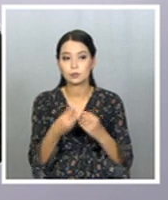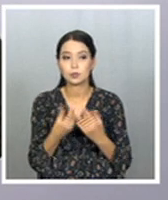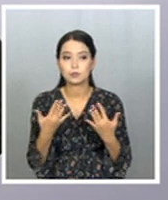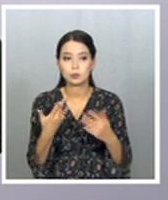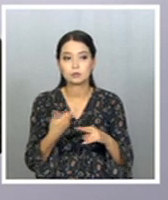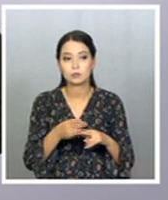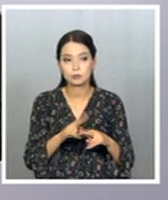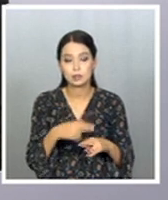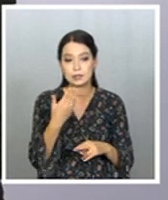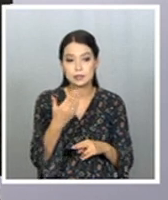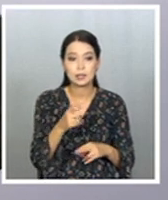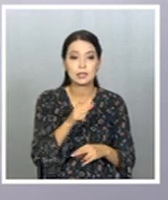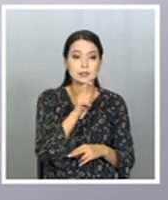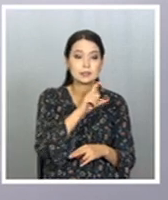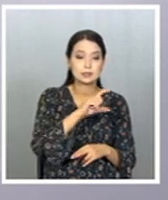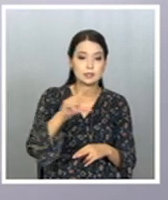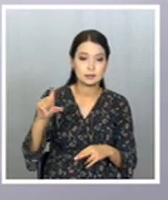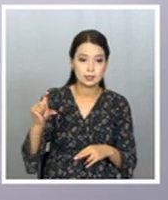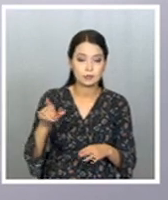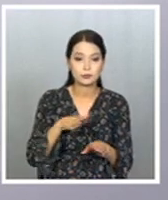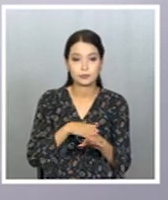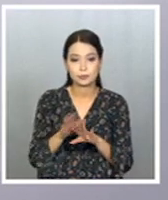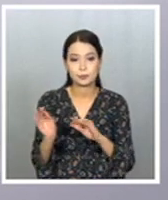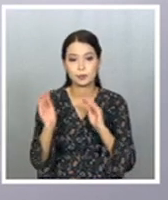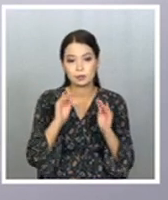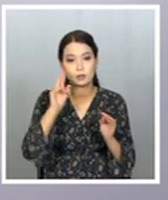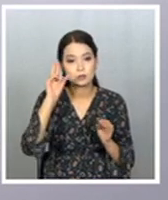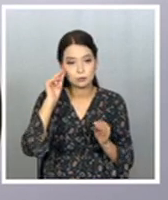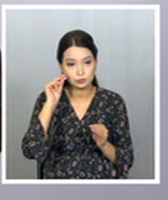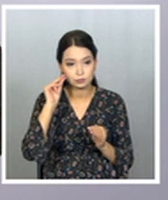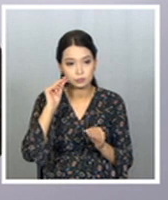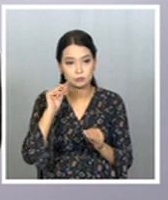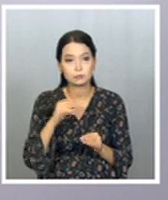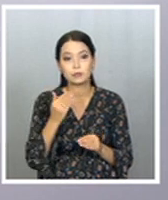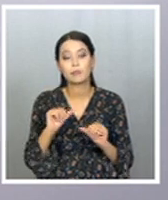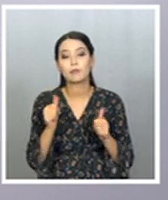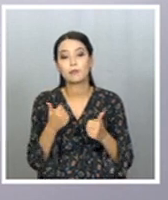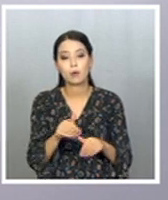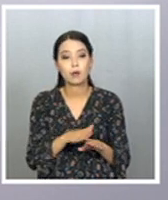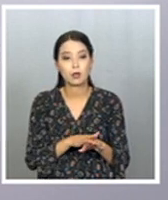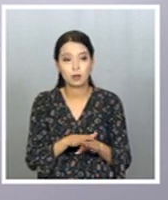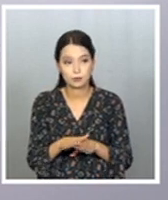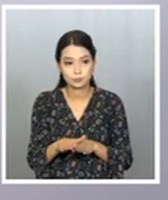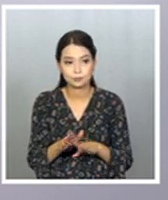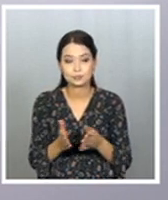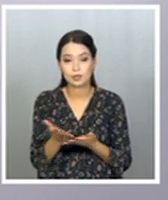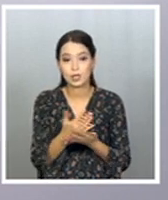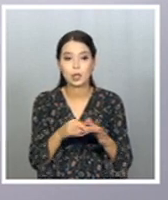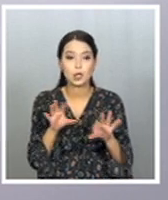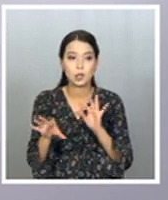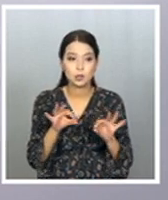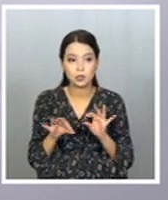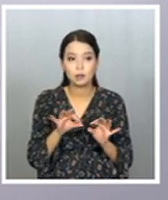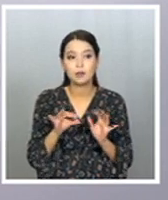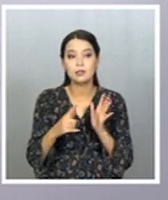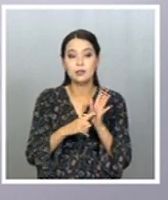Теңдіктің оң жағын алдыменен шығарамыз. Демек, терудің формуласы арқылы 7-ден 3 теру мен